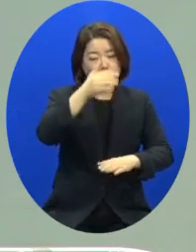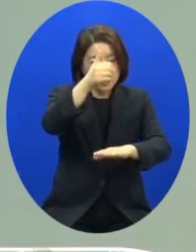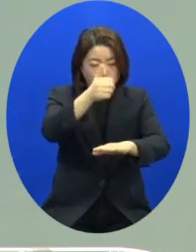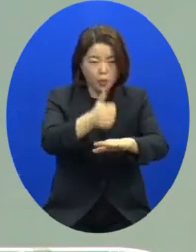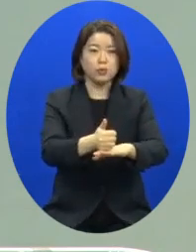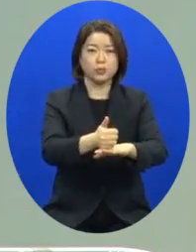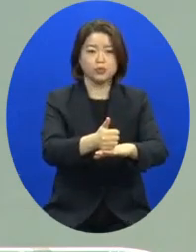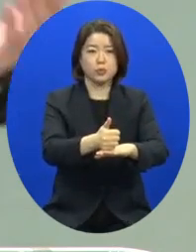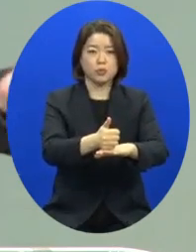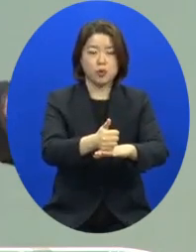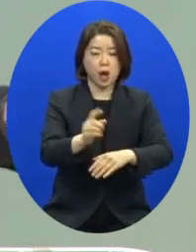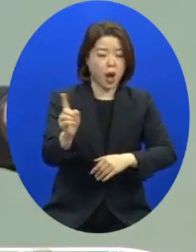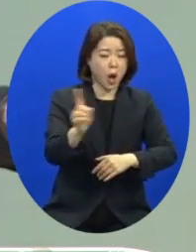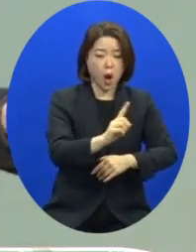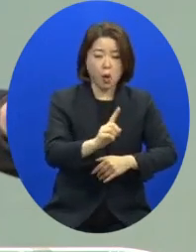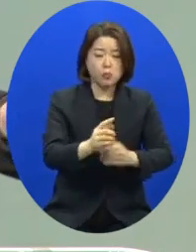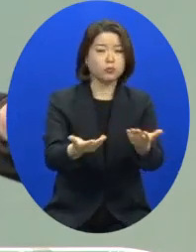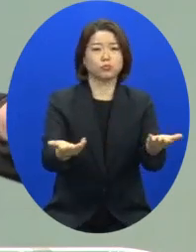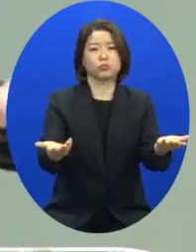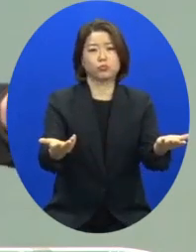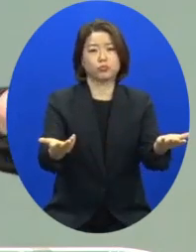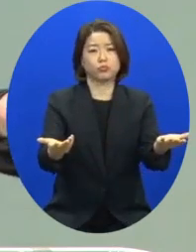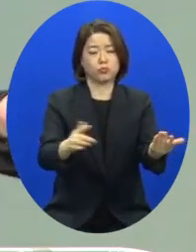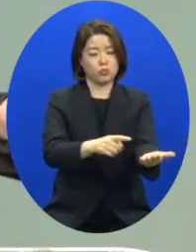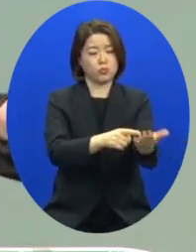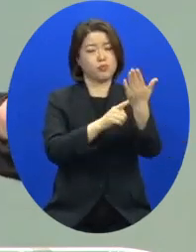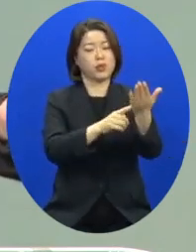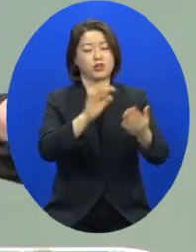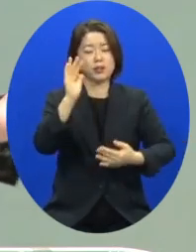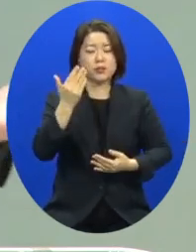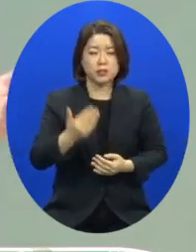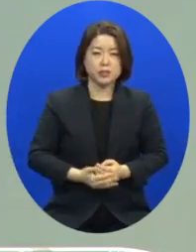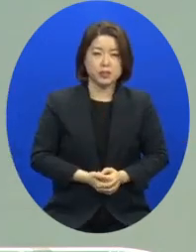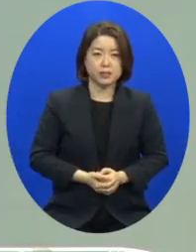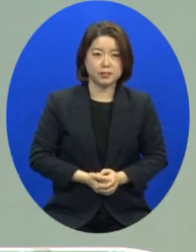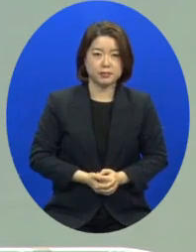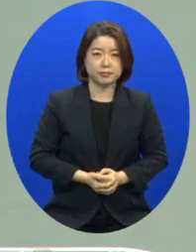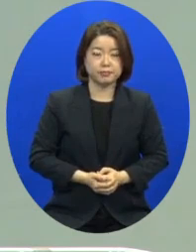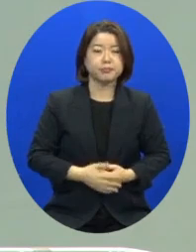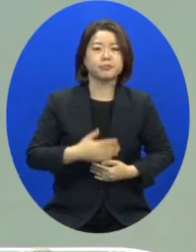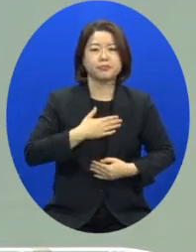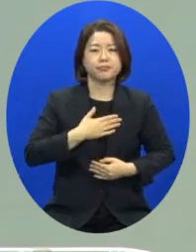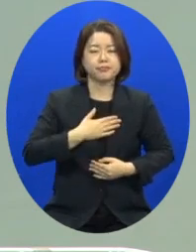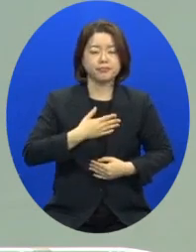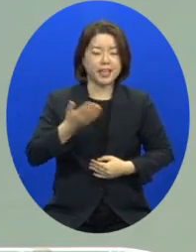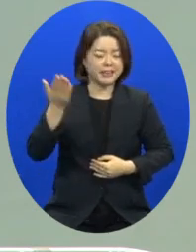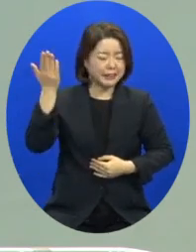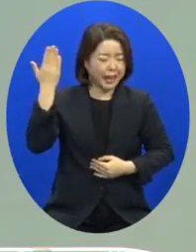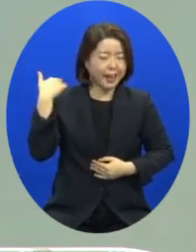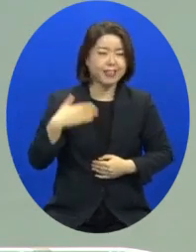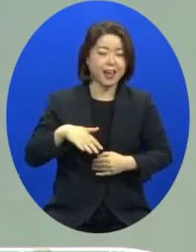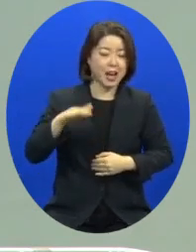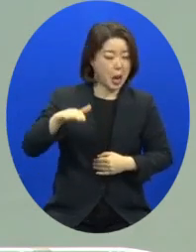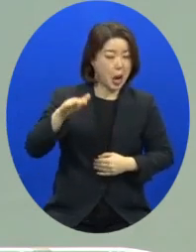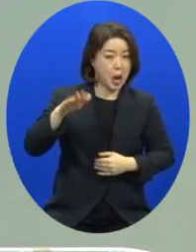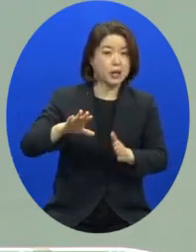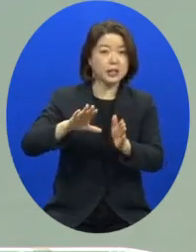결국은 아무것도 아니라는 것만 드러나고 맙니다. 제가 참 철없은 어린